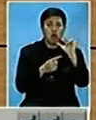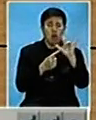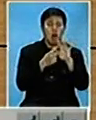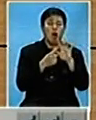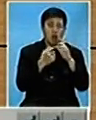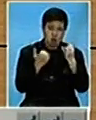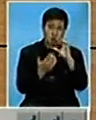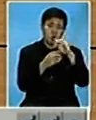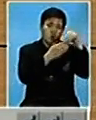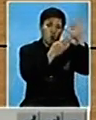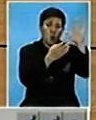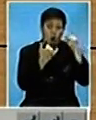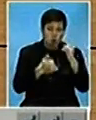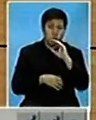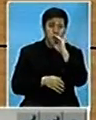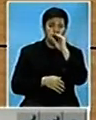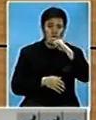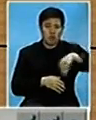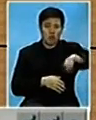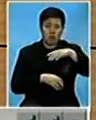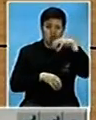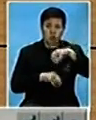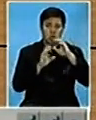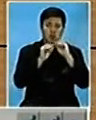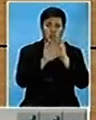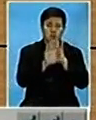แห่งนี้ท่านประธานครับ